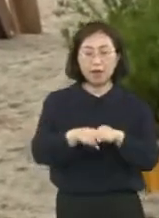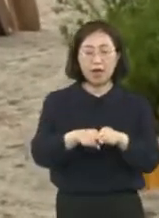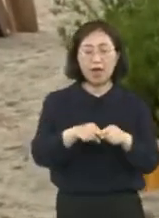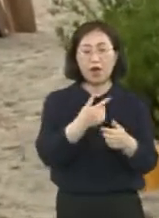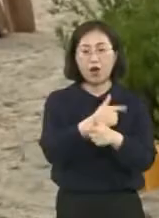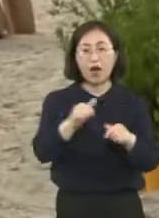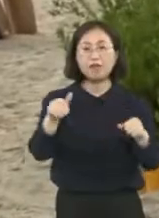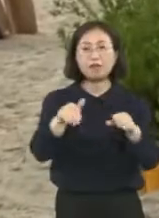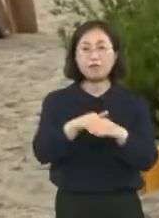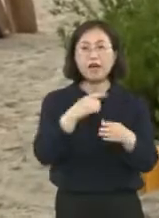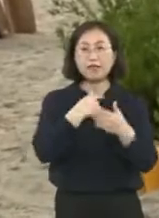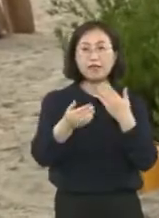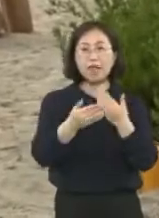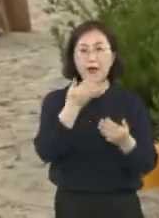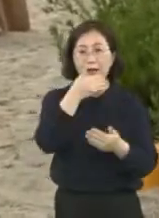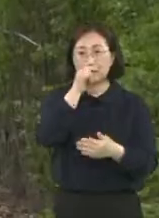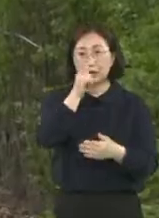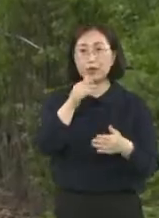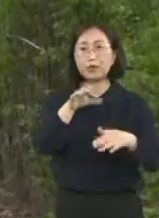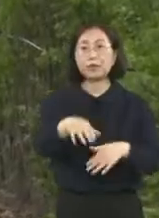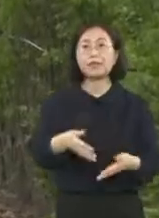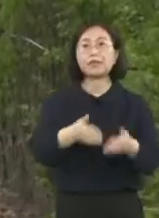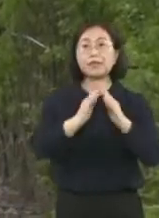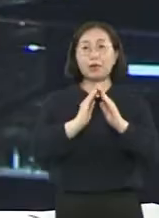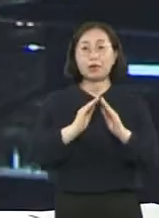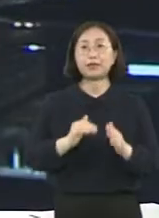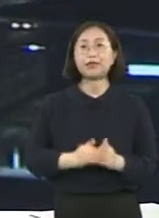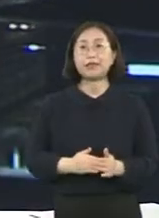할 수 있는 시설들이 들어섰습니다.